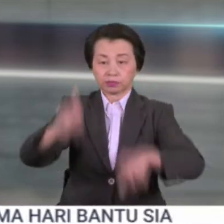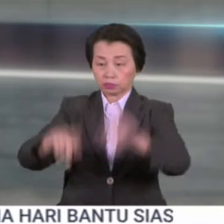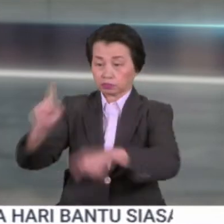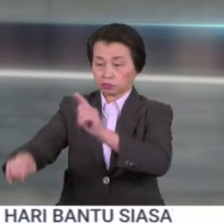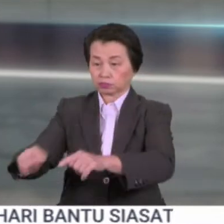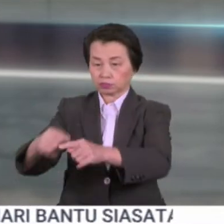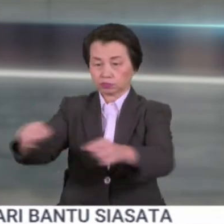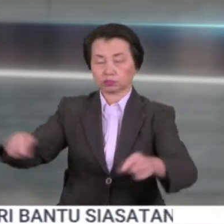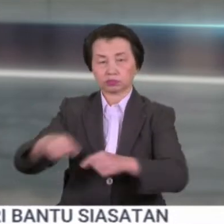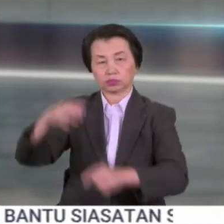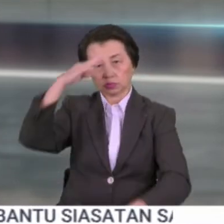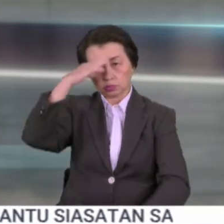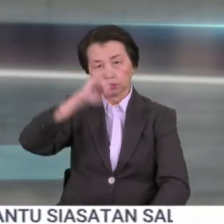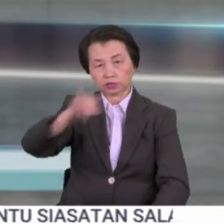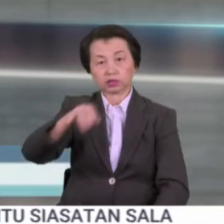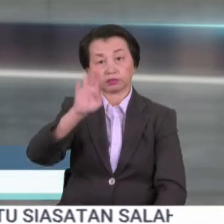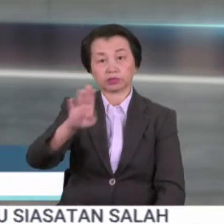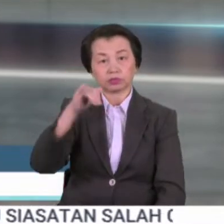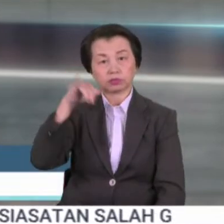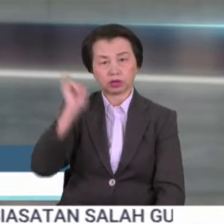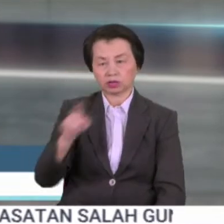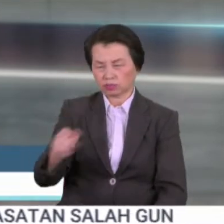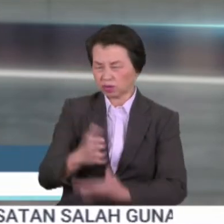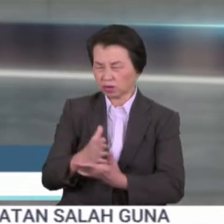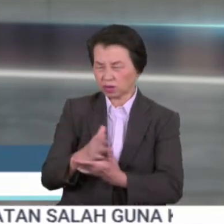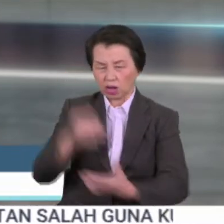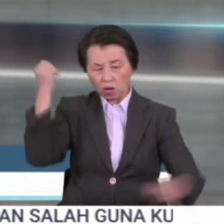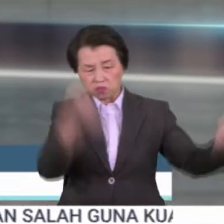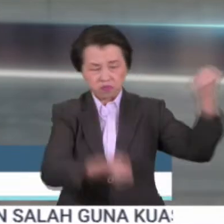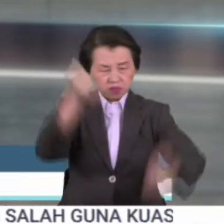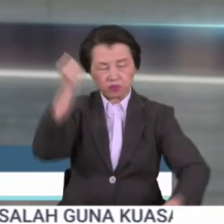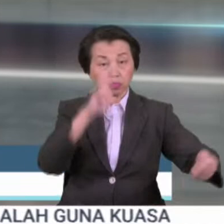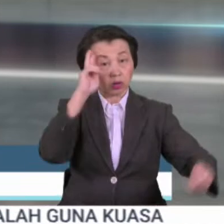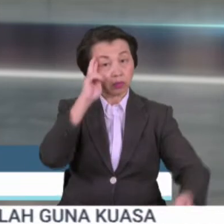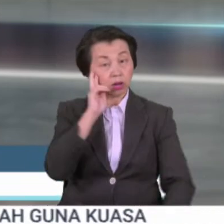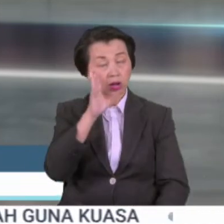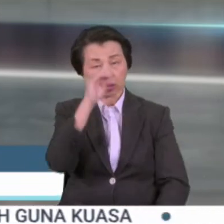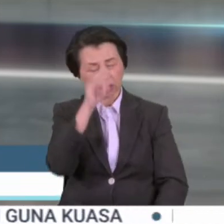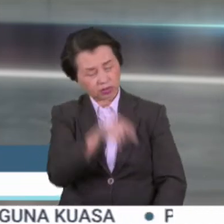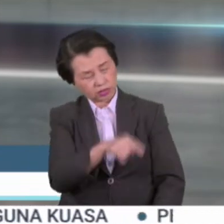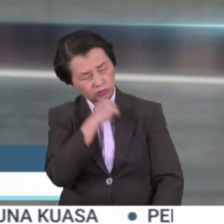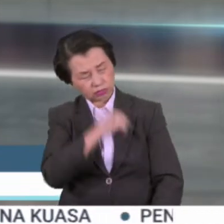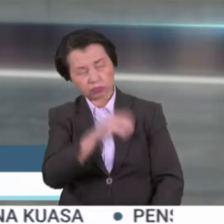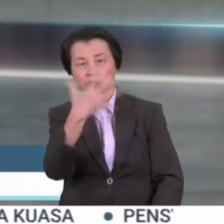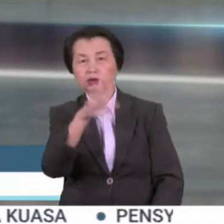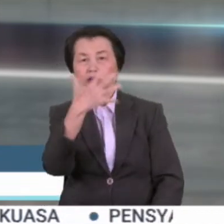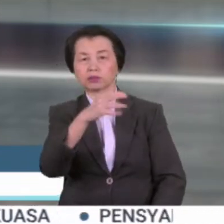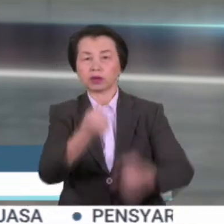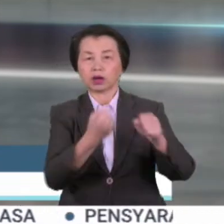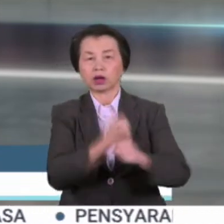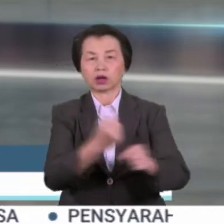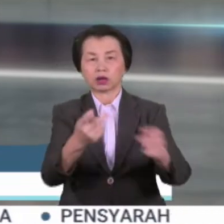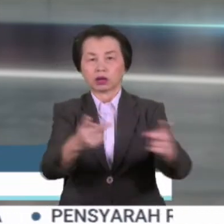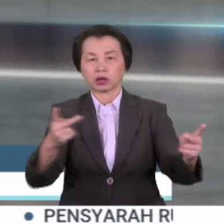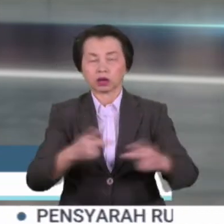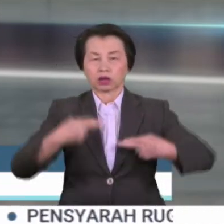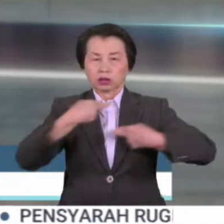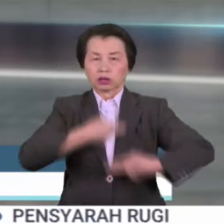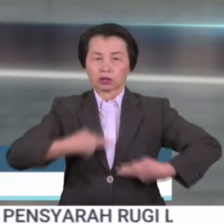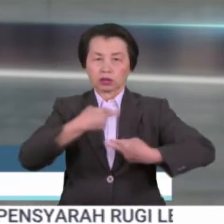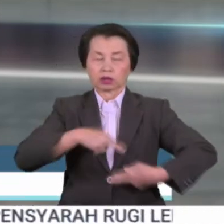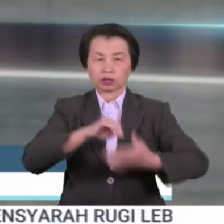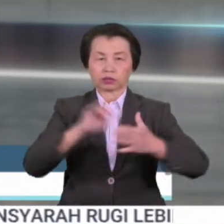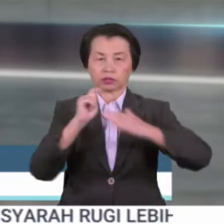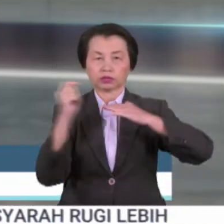sekitar Johor baru semalam mereka disaki memukul seorang remaja lelaki berusia 15 tahun di kawasan rekreasi